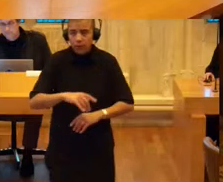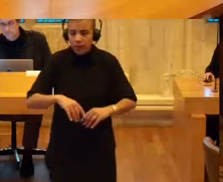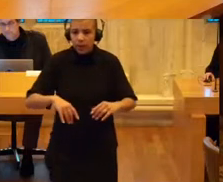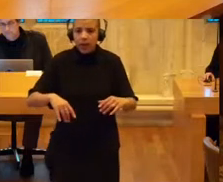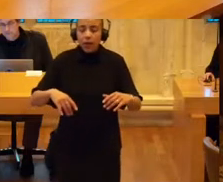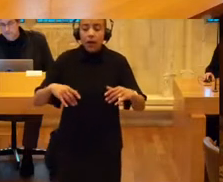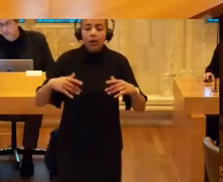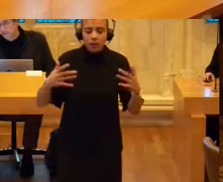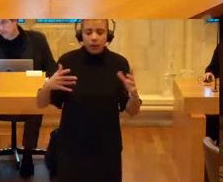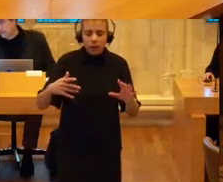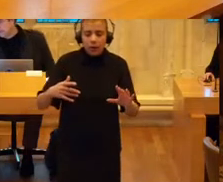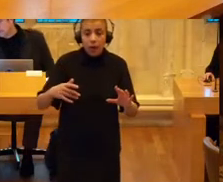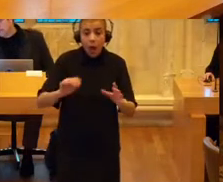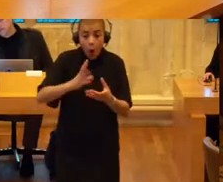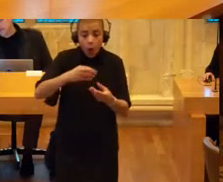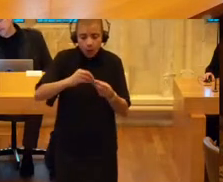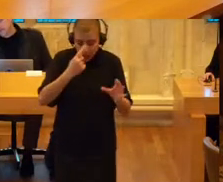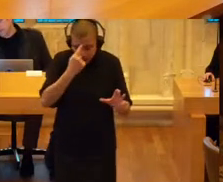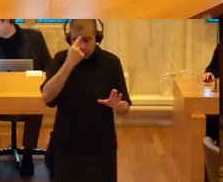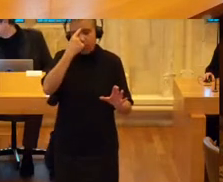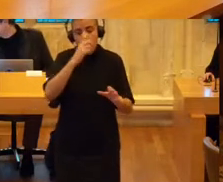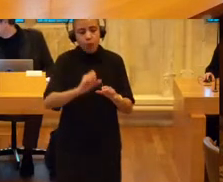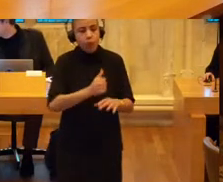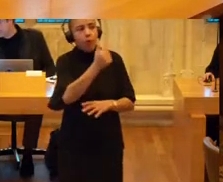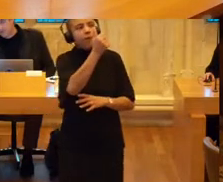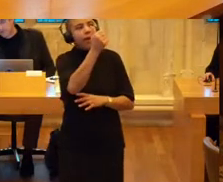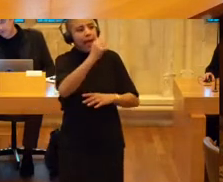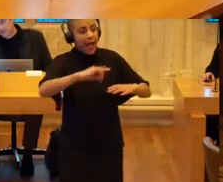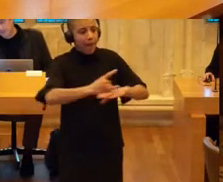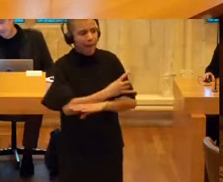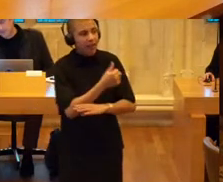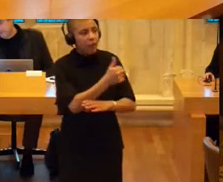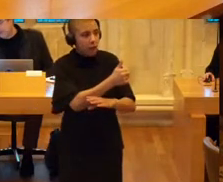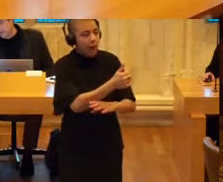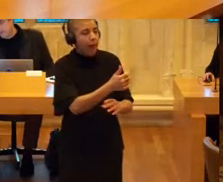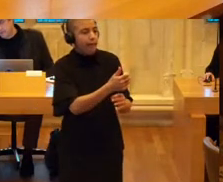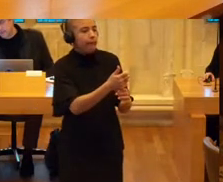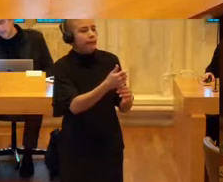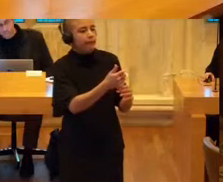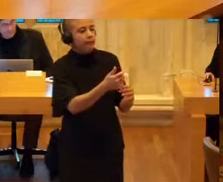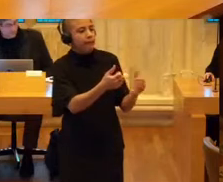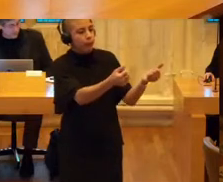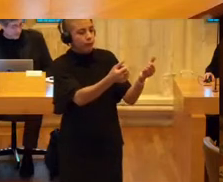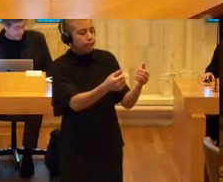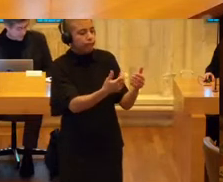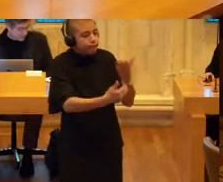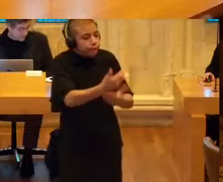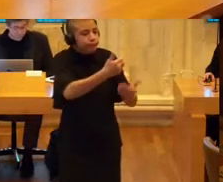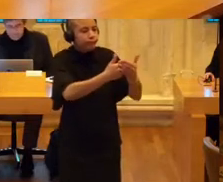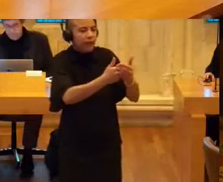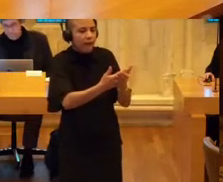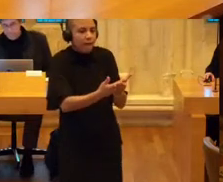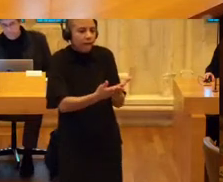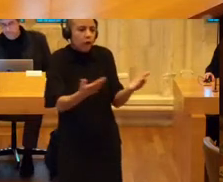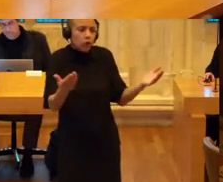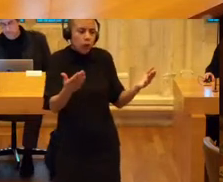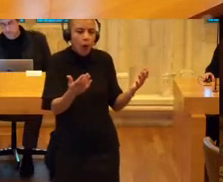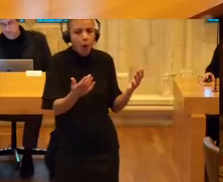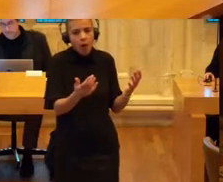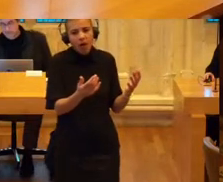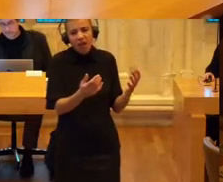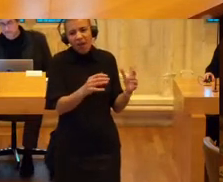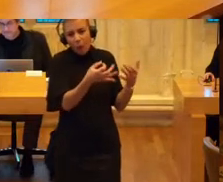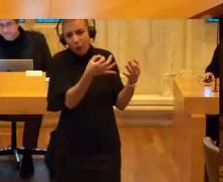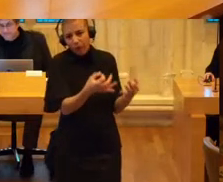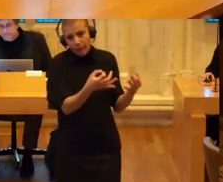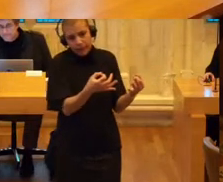pour le premier EHPAD, que j'estime parfaitement insatisfaisant. Je rappelle qu'on payait jusqu'à l'année dernière 700